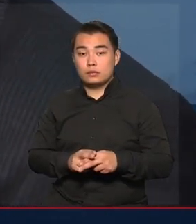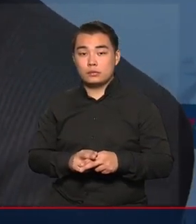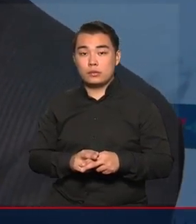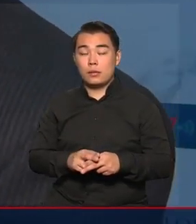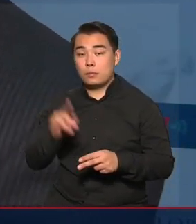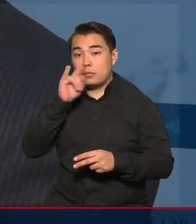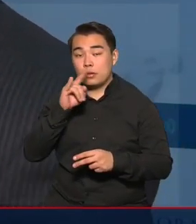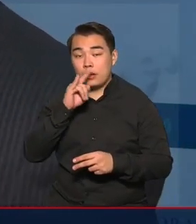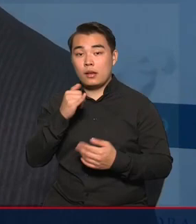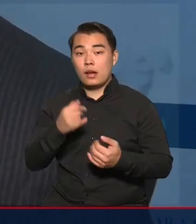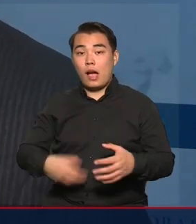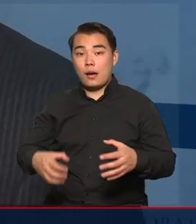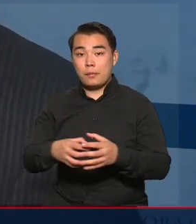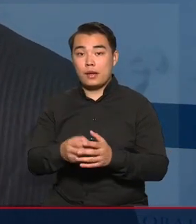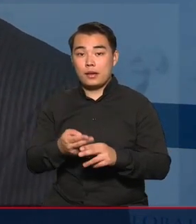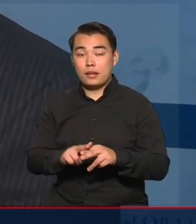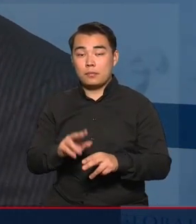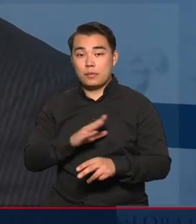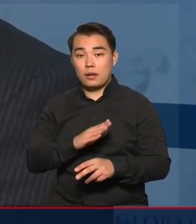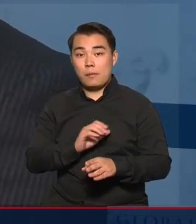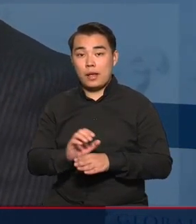мұнай компанияларға қойғанбыз